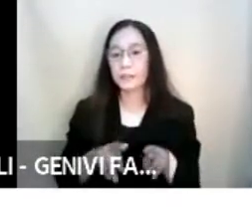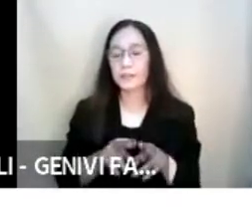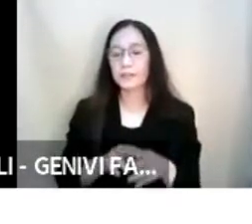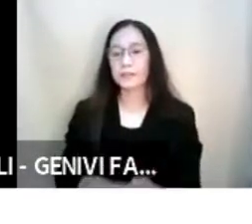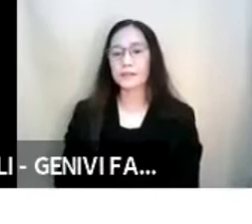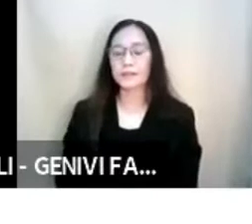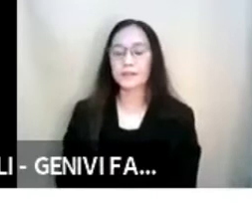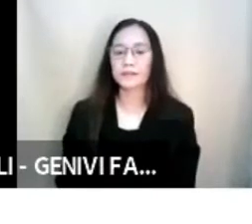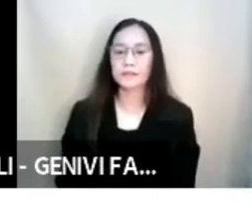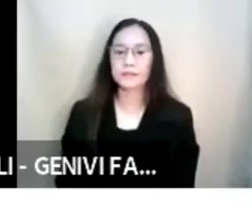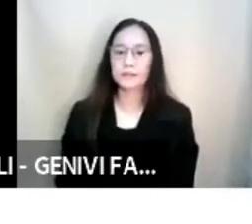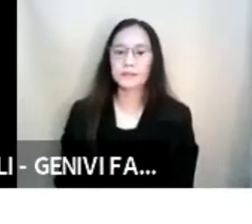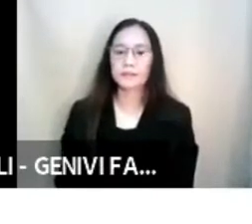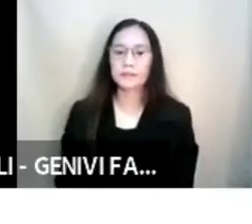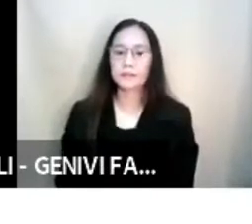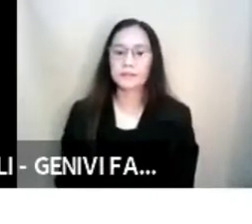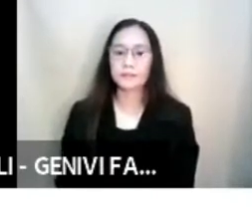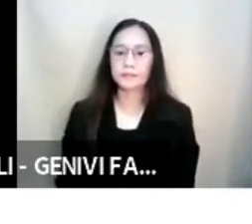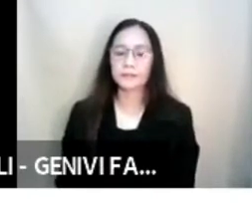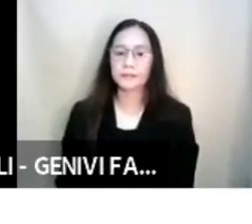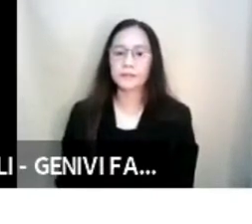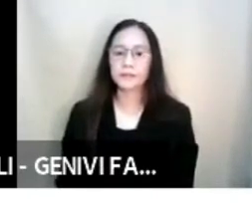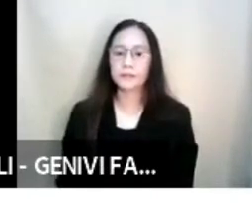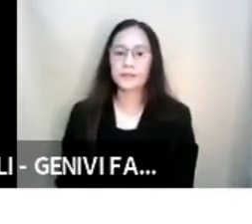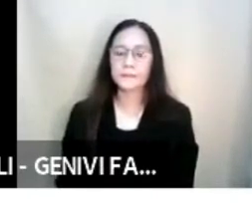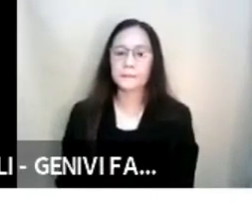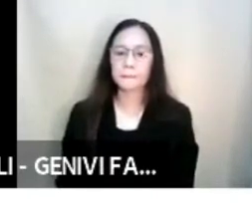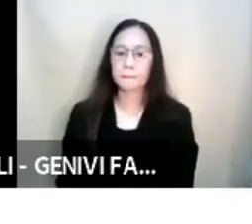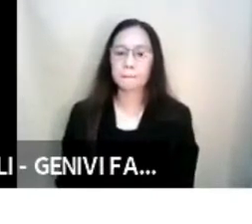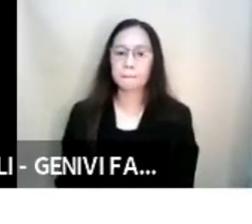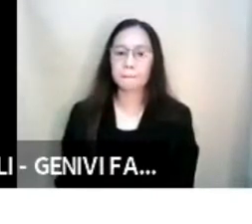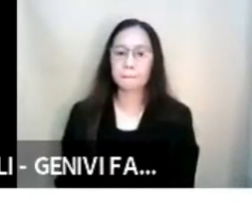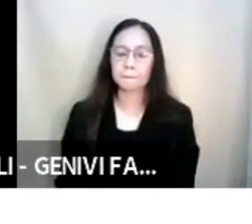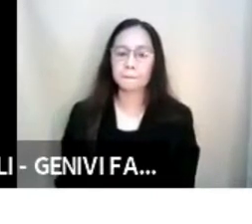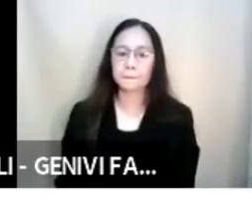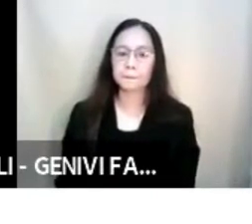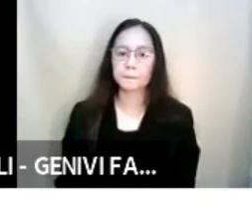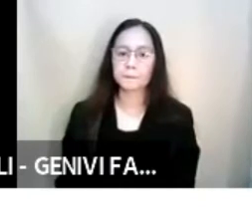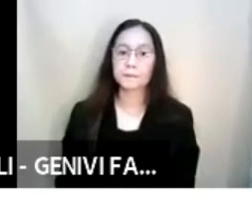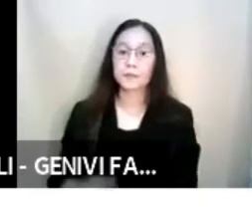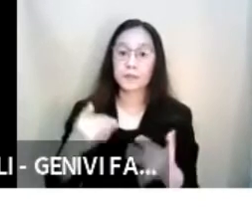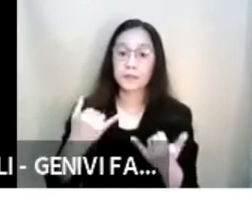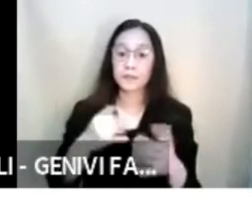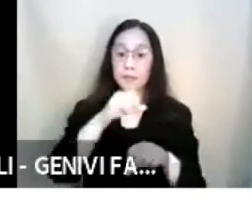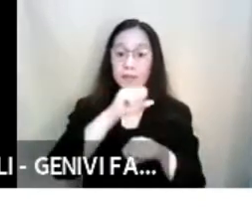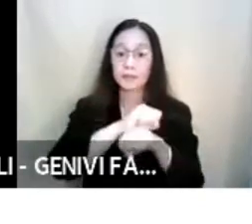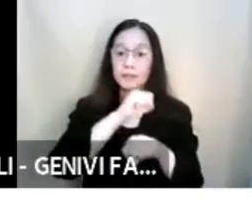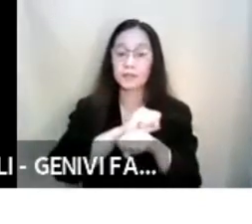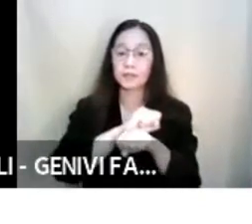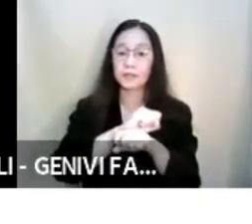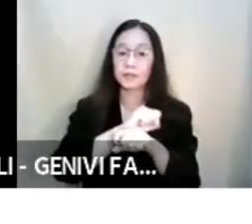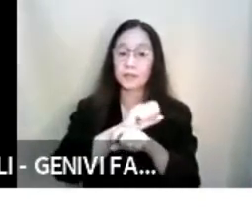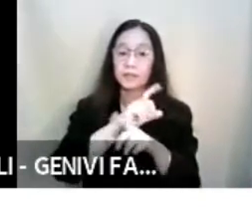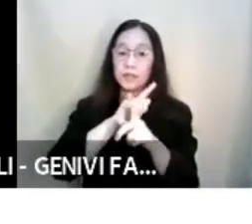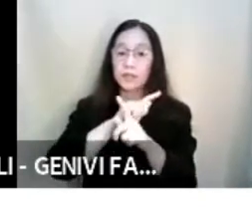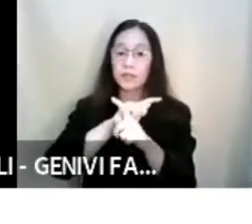All right, so, okay. Now, let's go to work transition training. So,